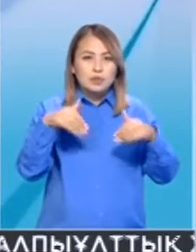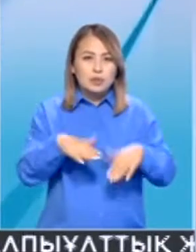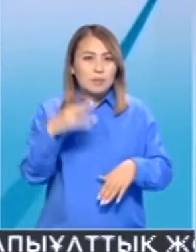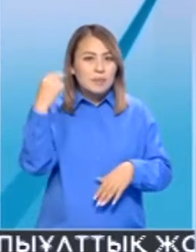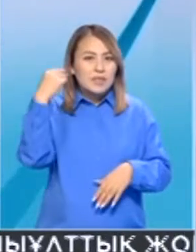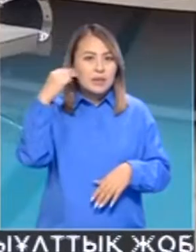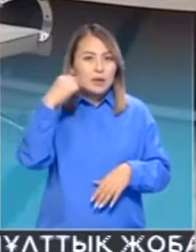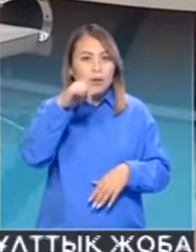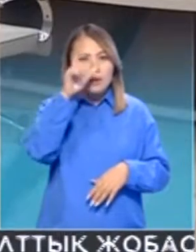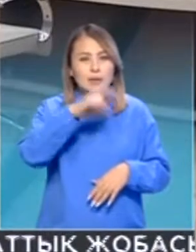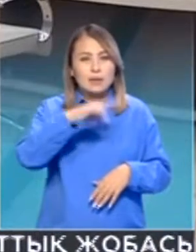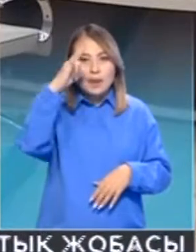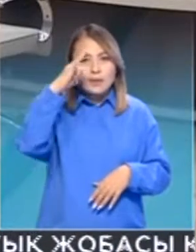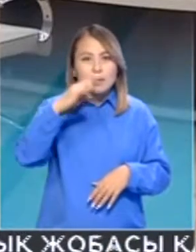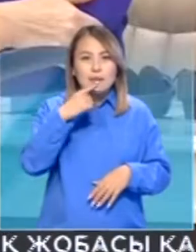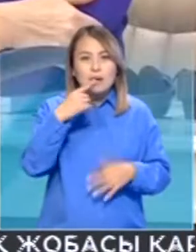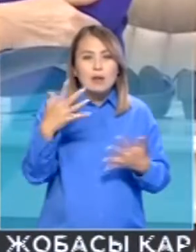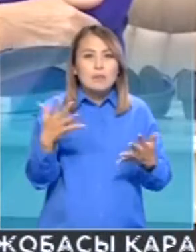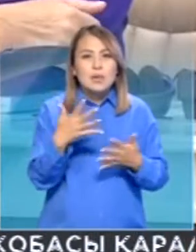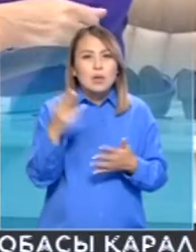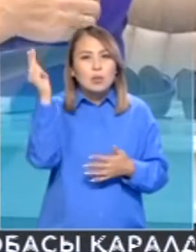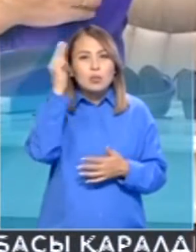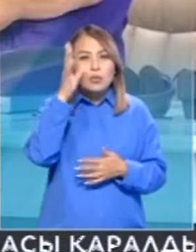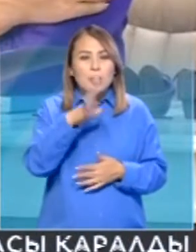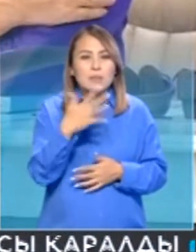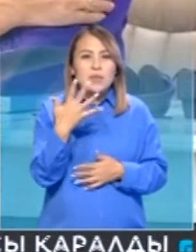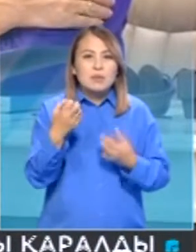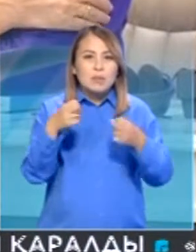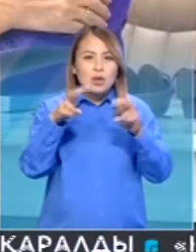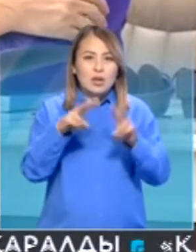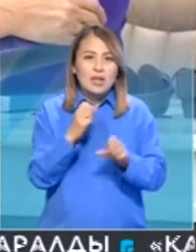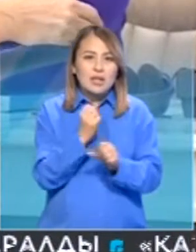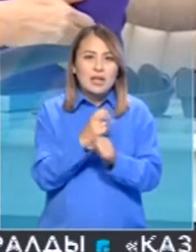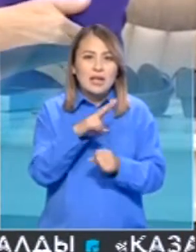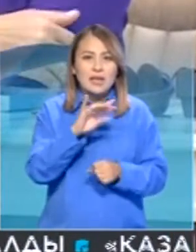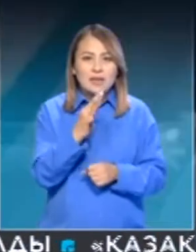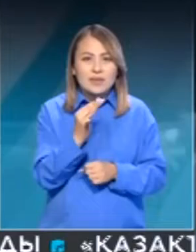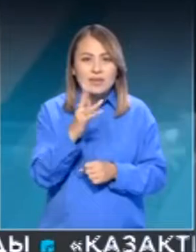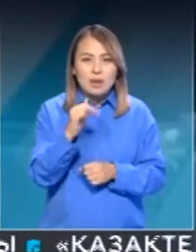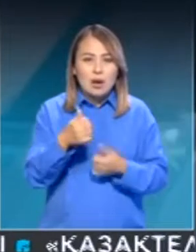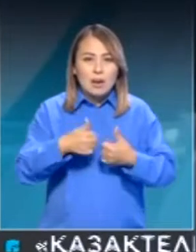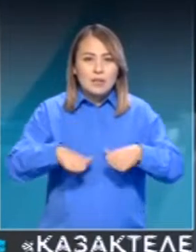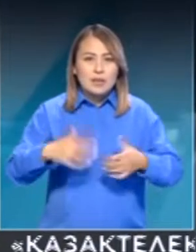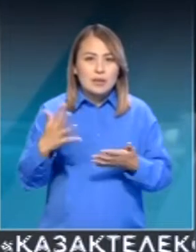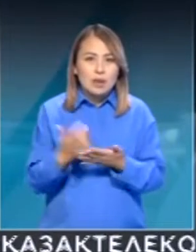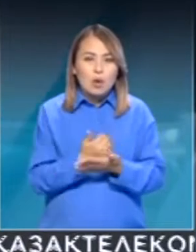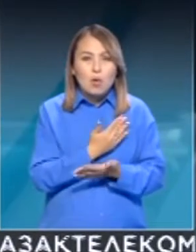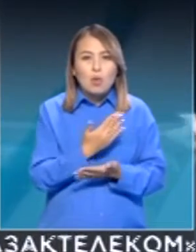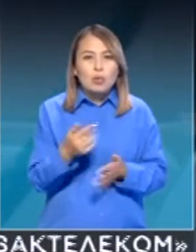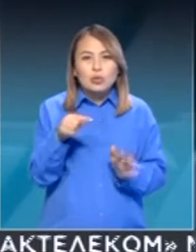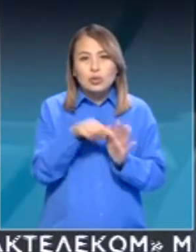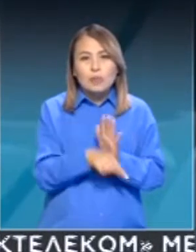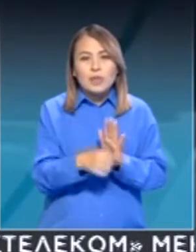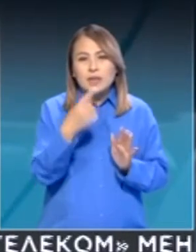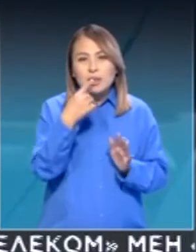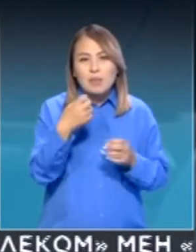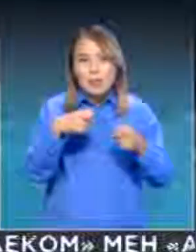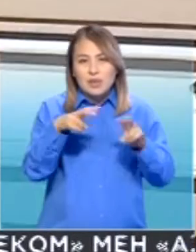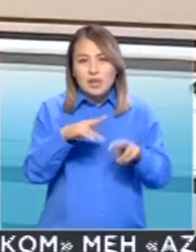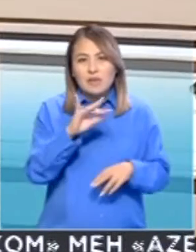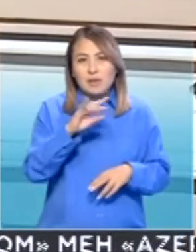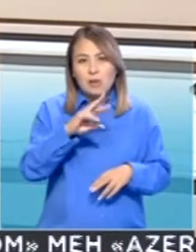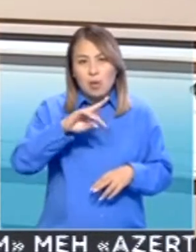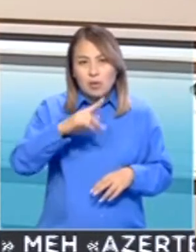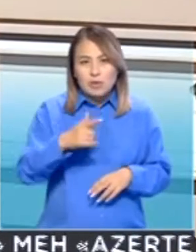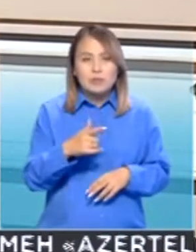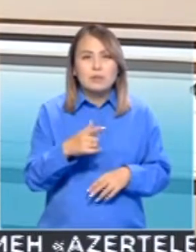қабылданды. Президенттікке кандидат қазақ тілін қалай меңгергенін 5 маманнан құралған лингвистикалық комиссия анықтайды. Оның құрамында тіл